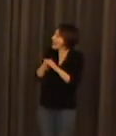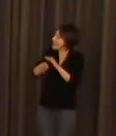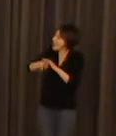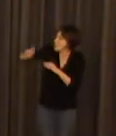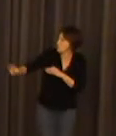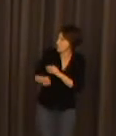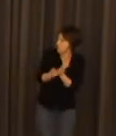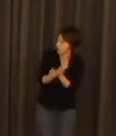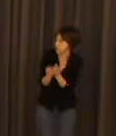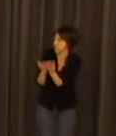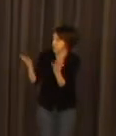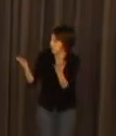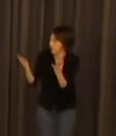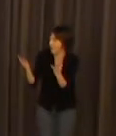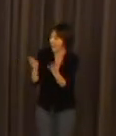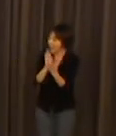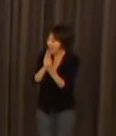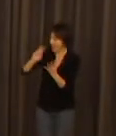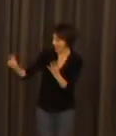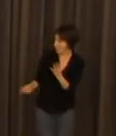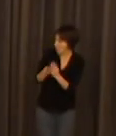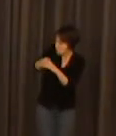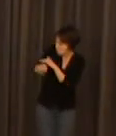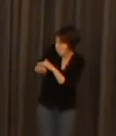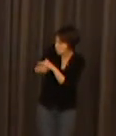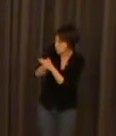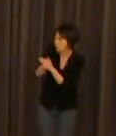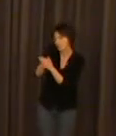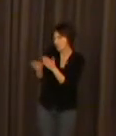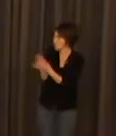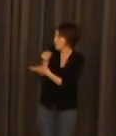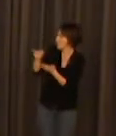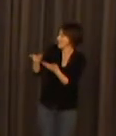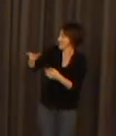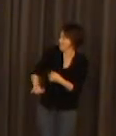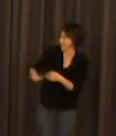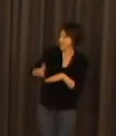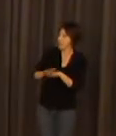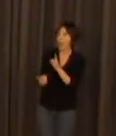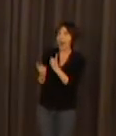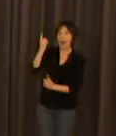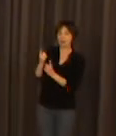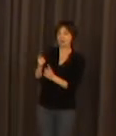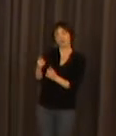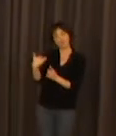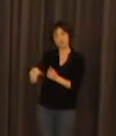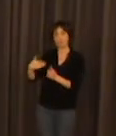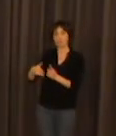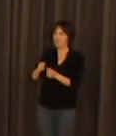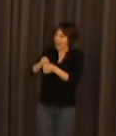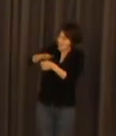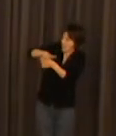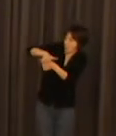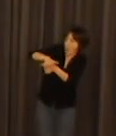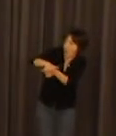i que tots són necessaris i importants, hi ha algunes fites que, per la dimensió que tenen, per la